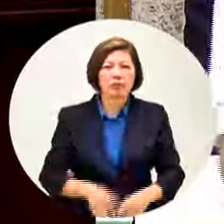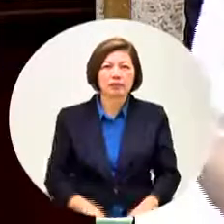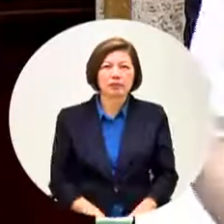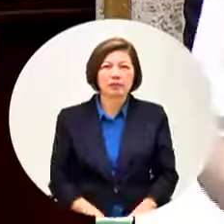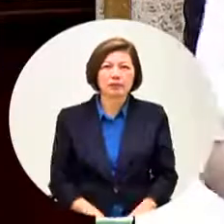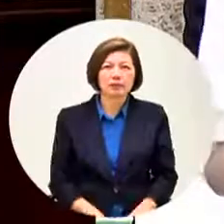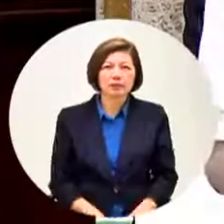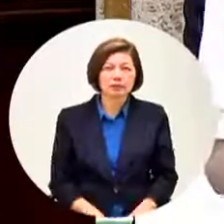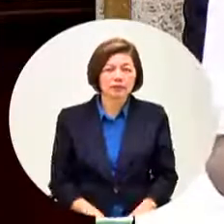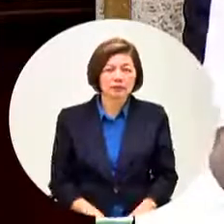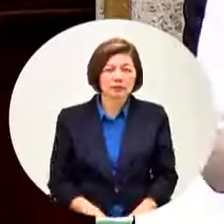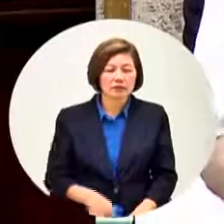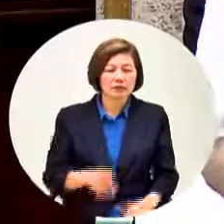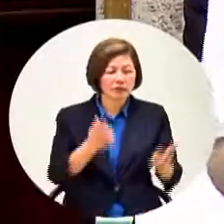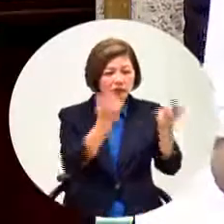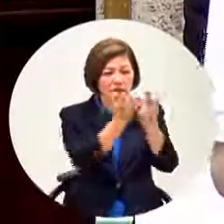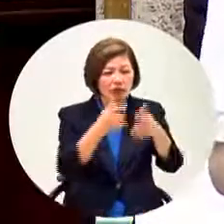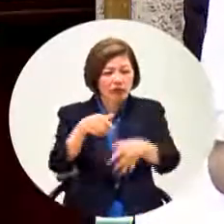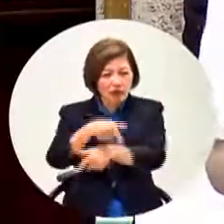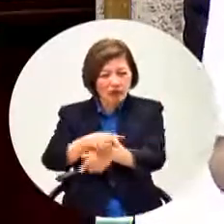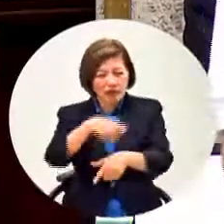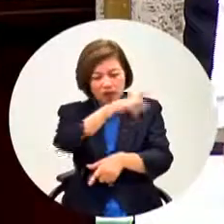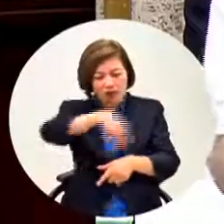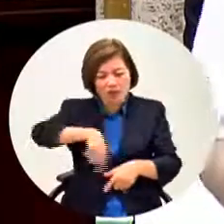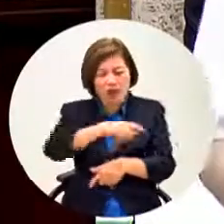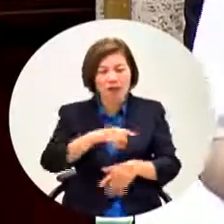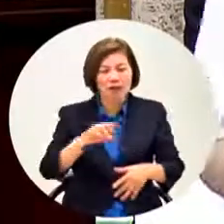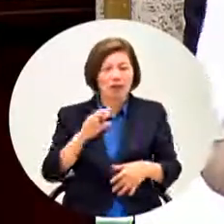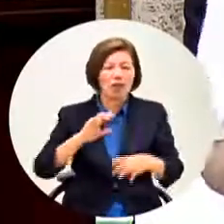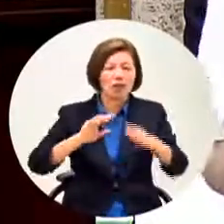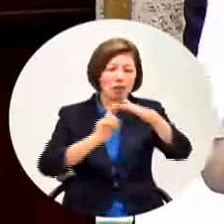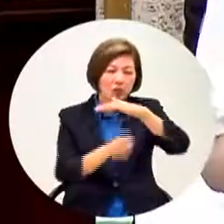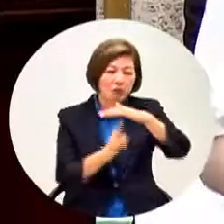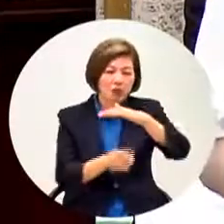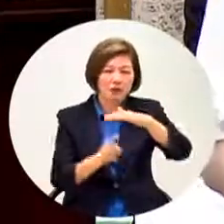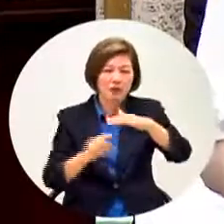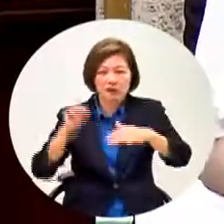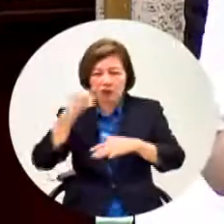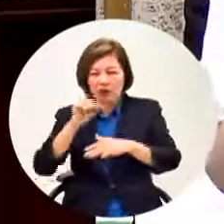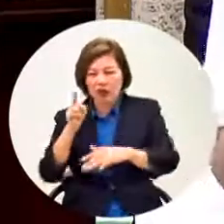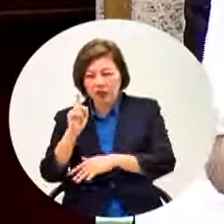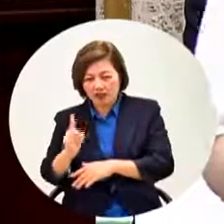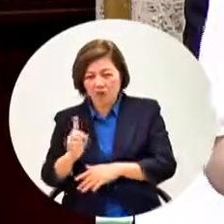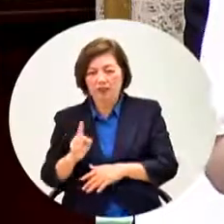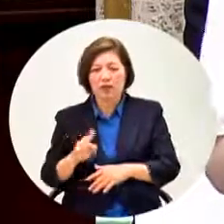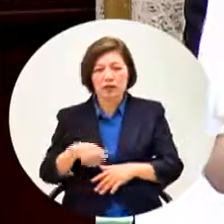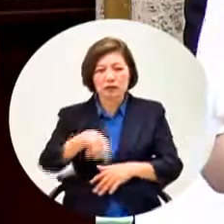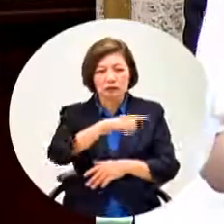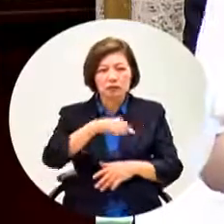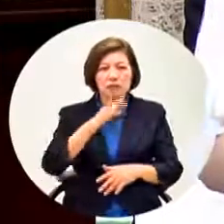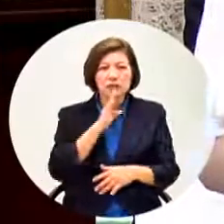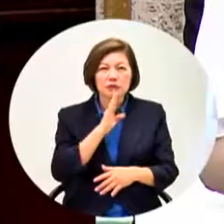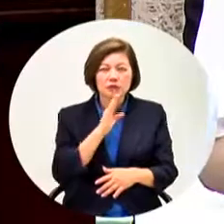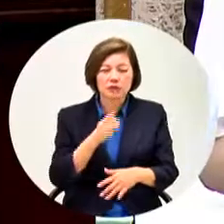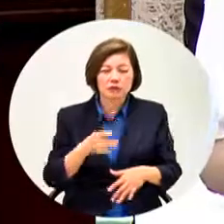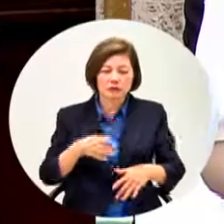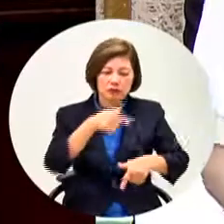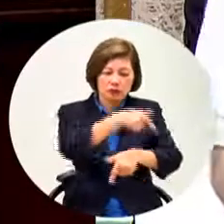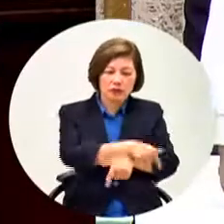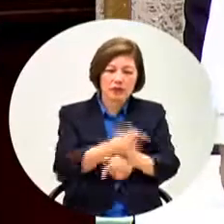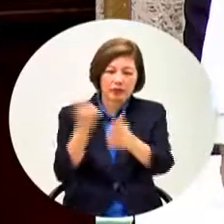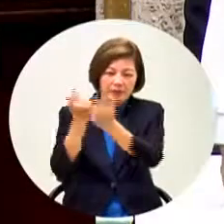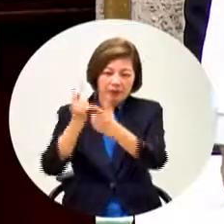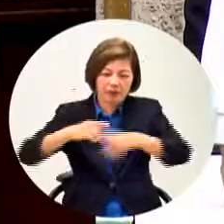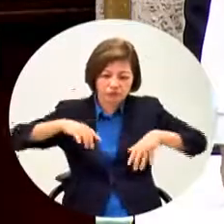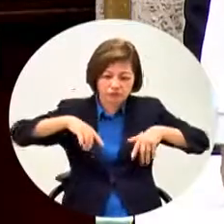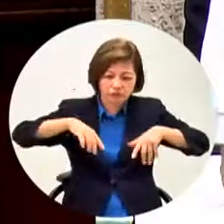展南北向的部分，大家只有国一跟台一嘛，所以我们希望台三九南延能够提供一个南北向的一个替代道路。这